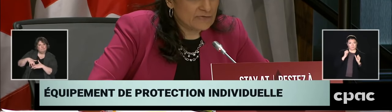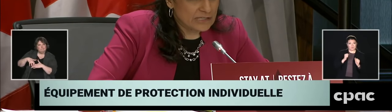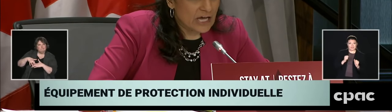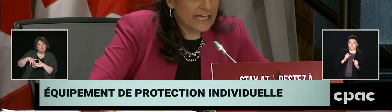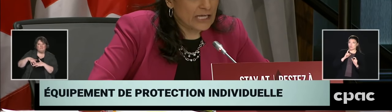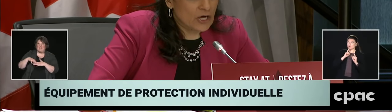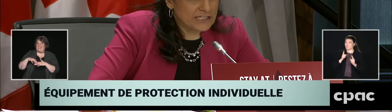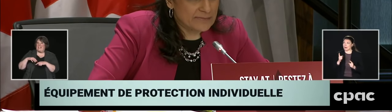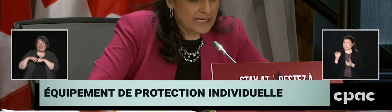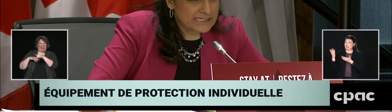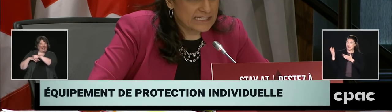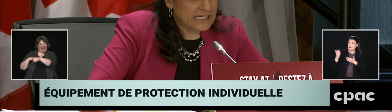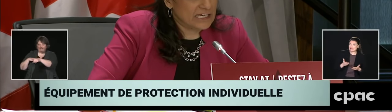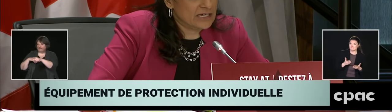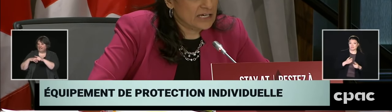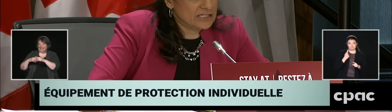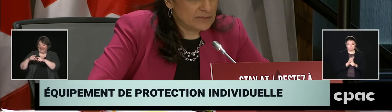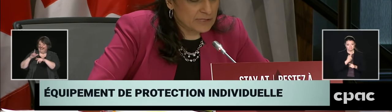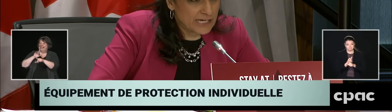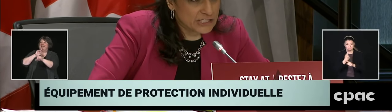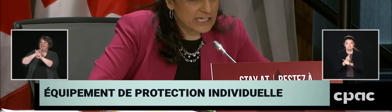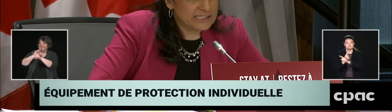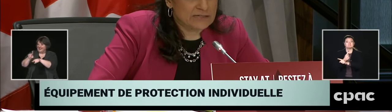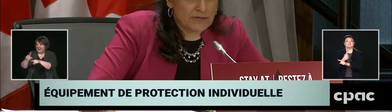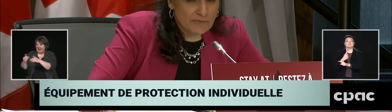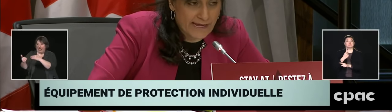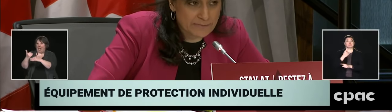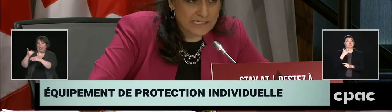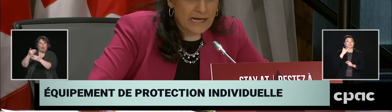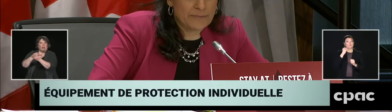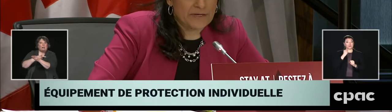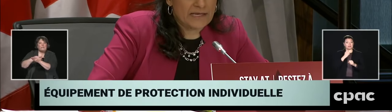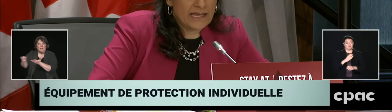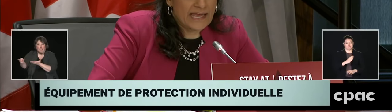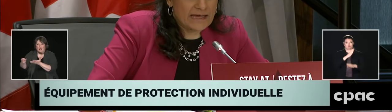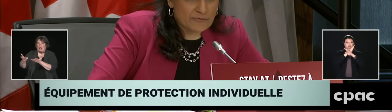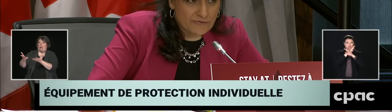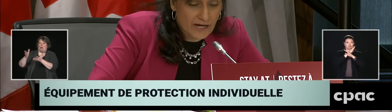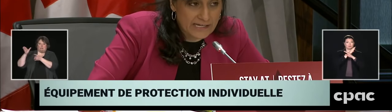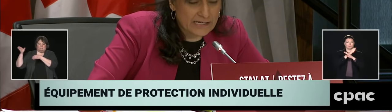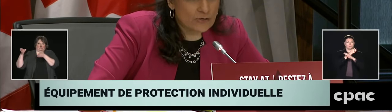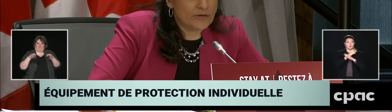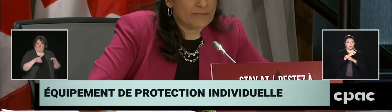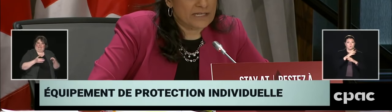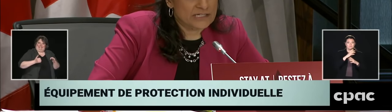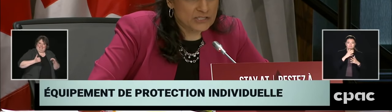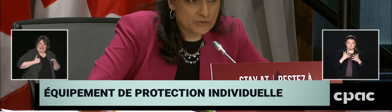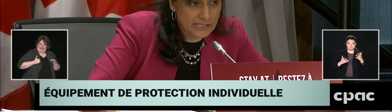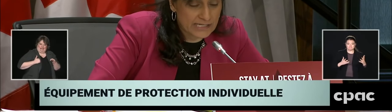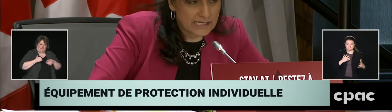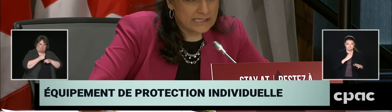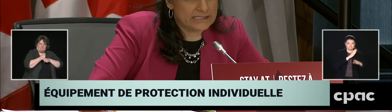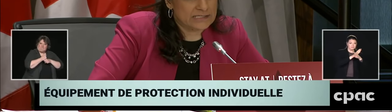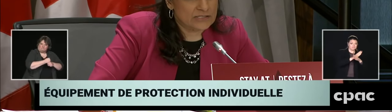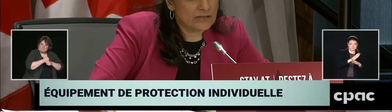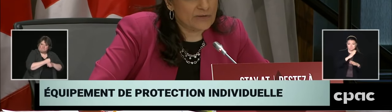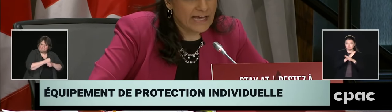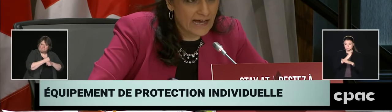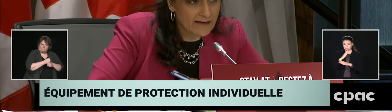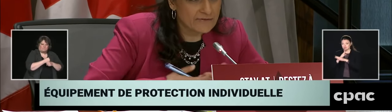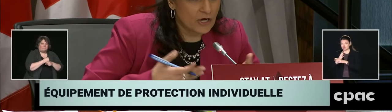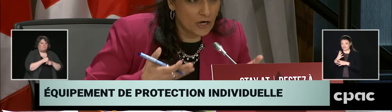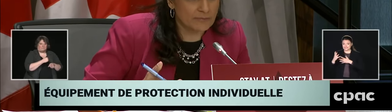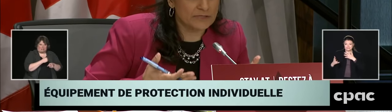definitely relying on domestic supply chains to be ramped up and providing equipment to Canadians so